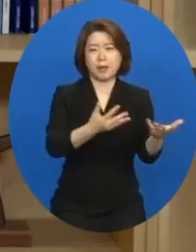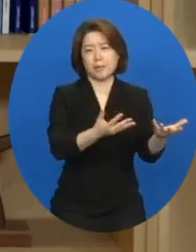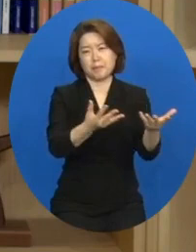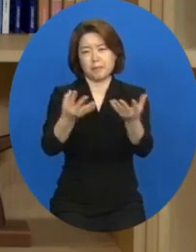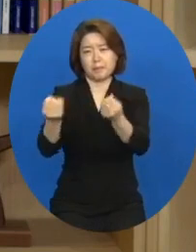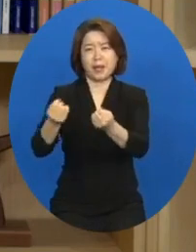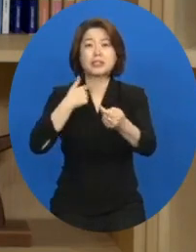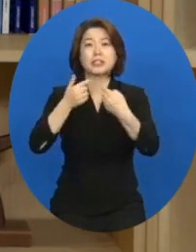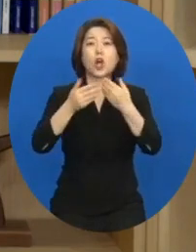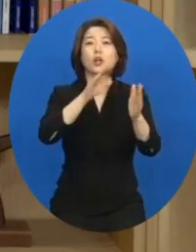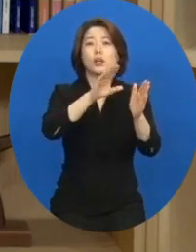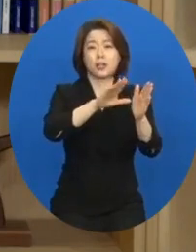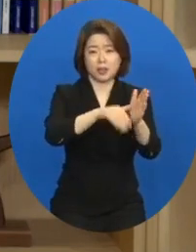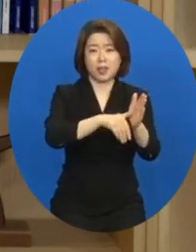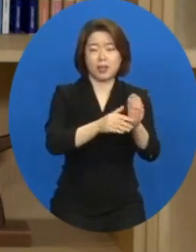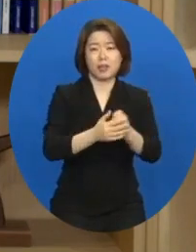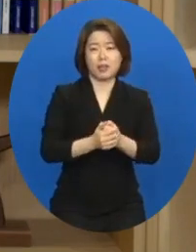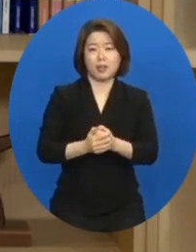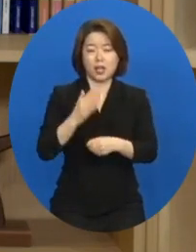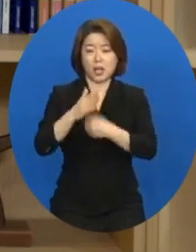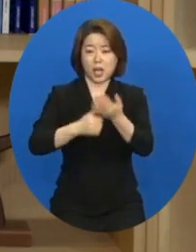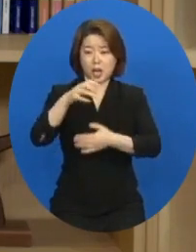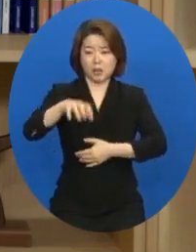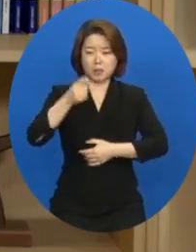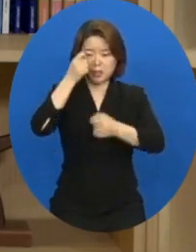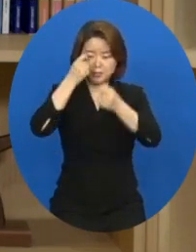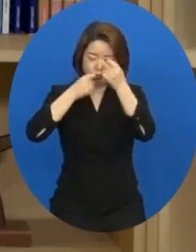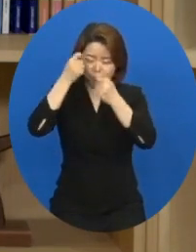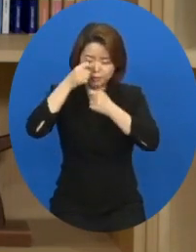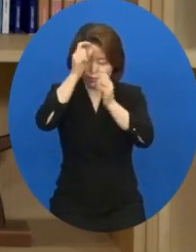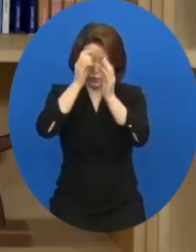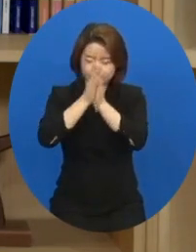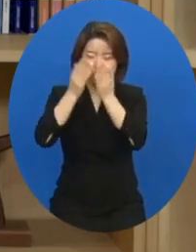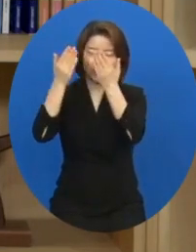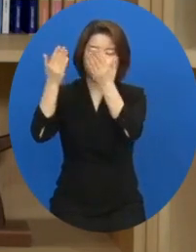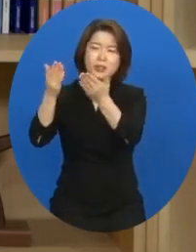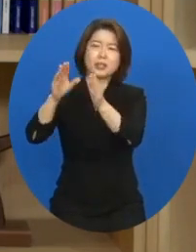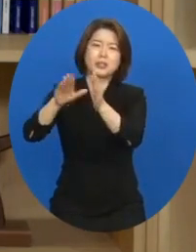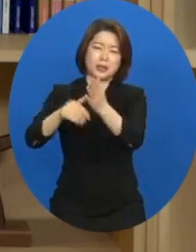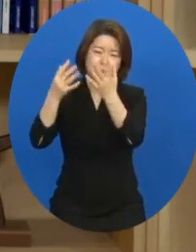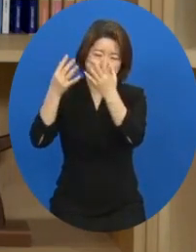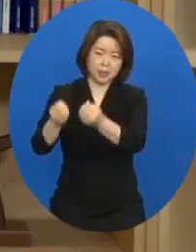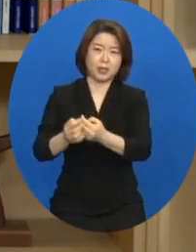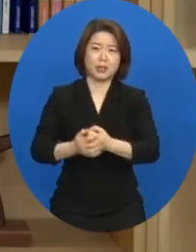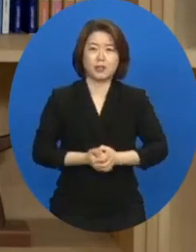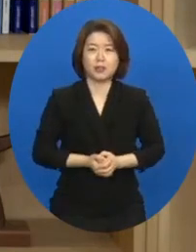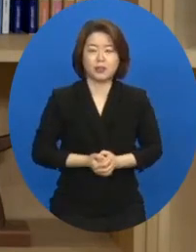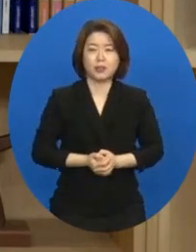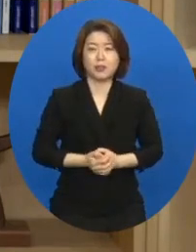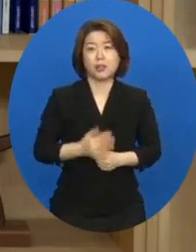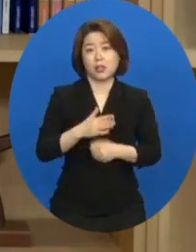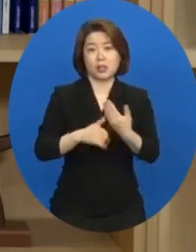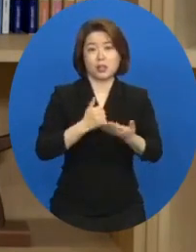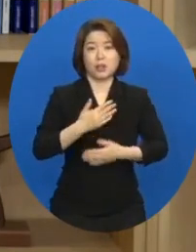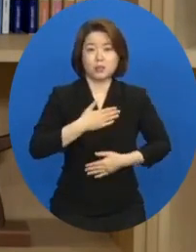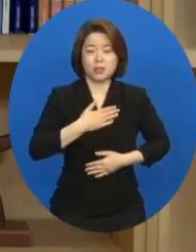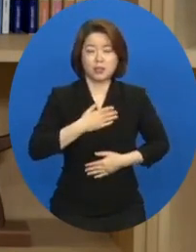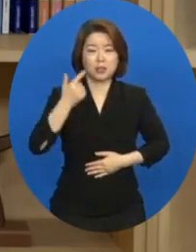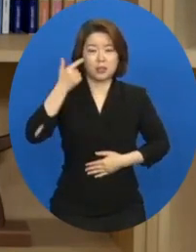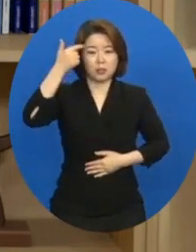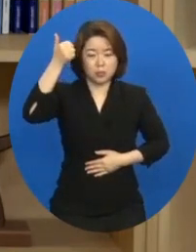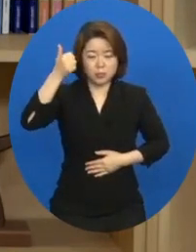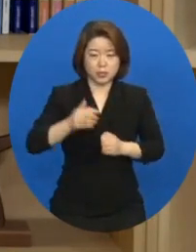때마다 하나님 앞에 눈물로 기도했던 적이 많았습니다 하나님 제가 이렇게 목사로서